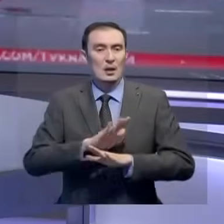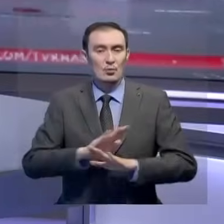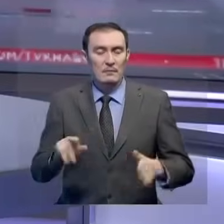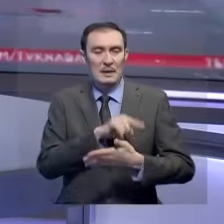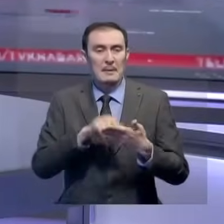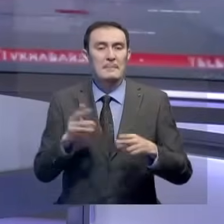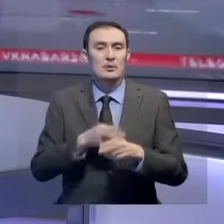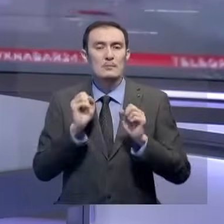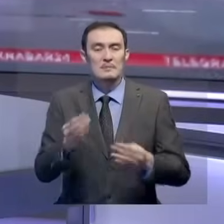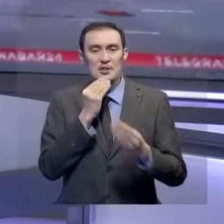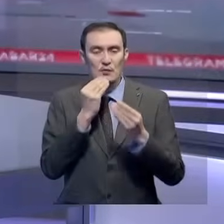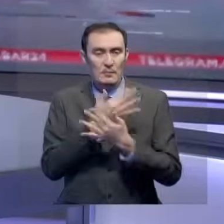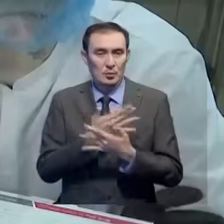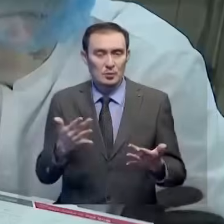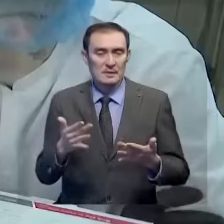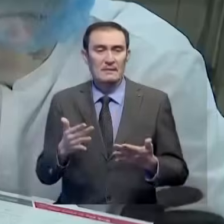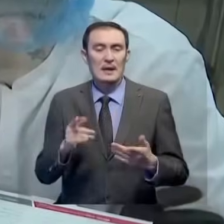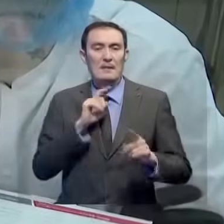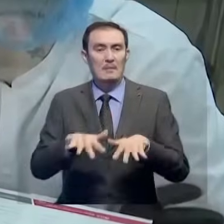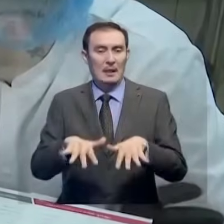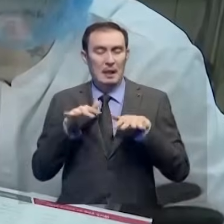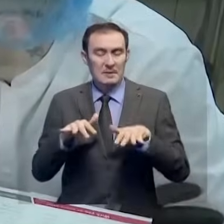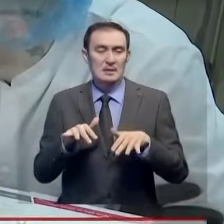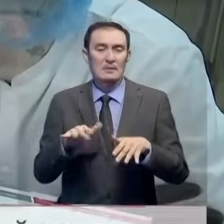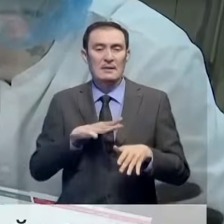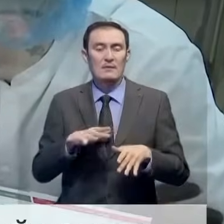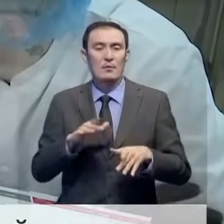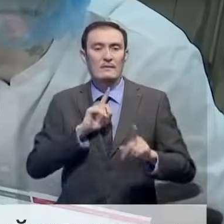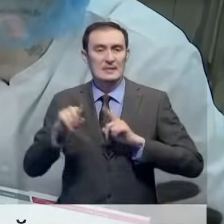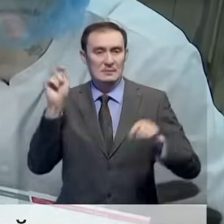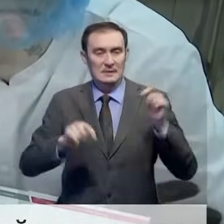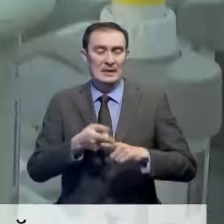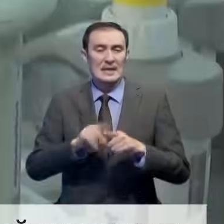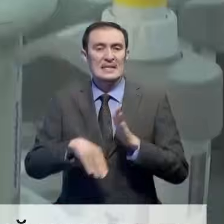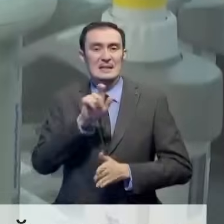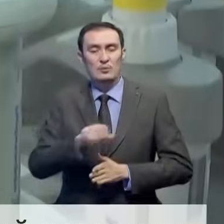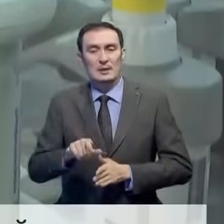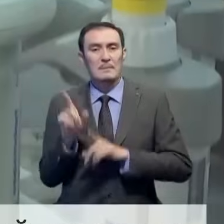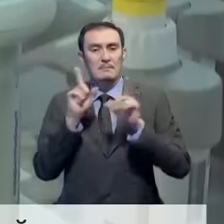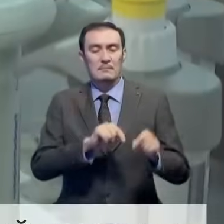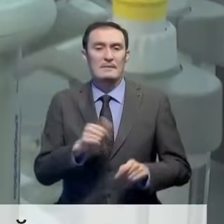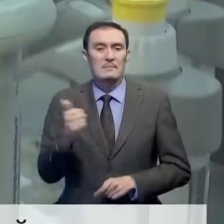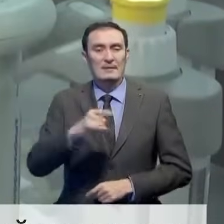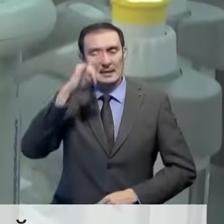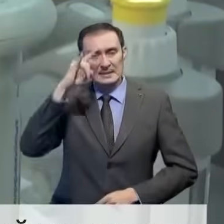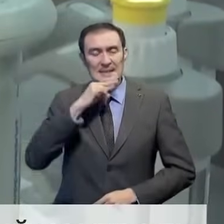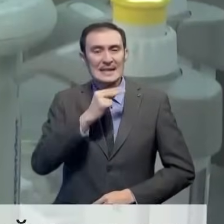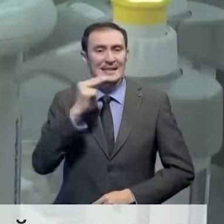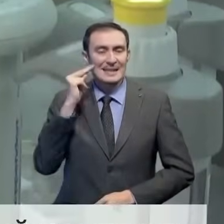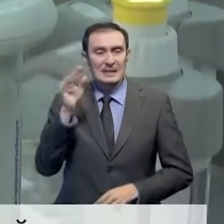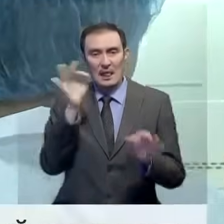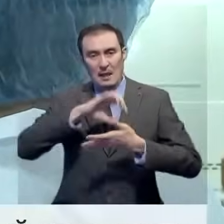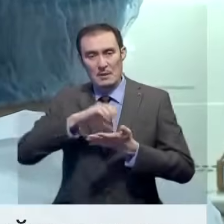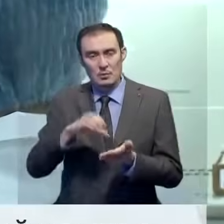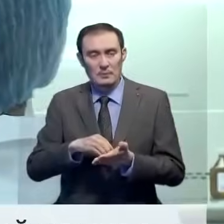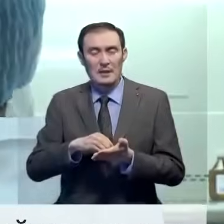Проблемы безопасности пищевой продукции подняли парламентарии на очередном выездном заседании. Депутаты побывали в первой казахстанско-китайской